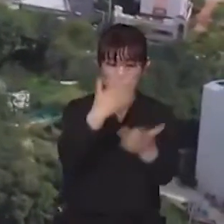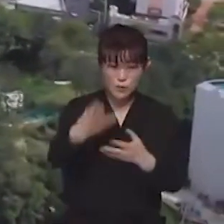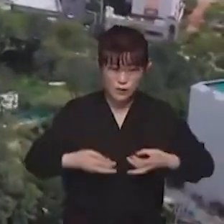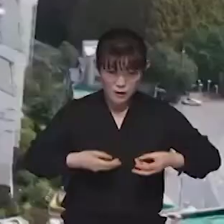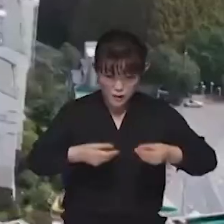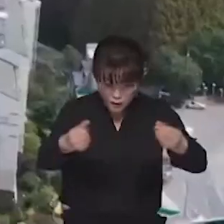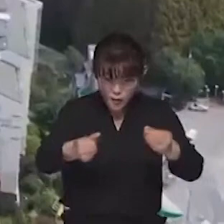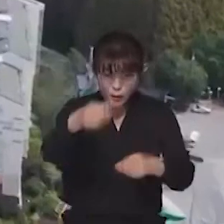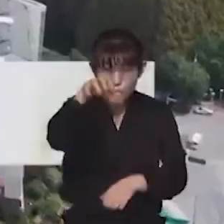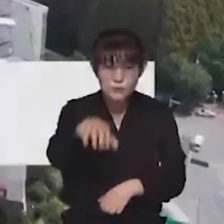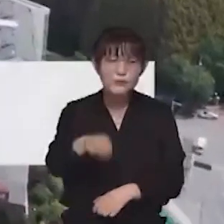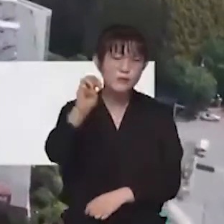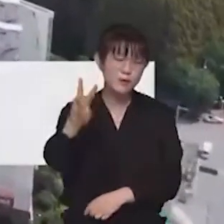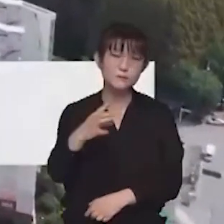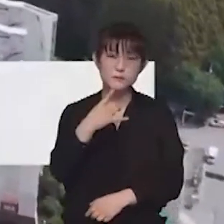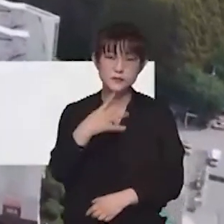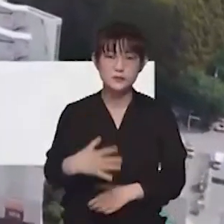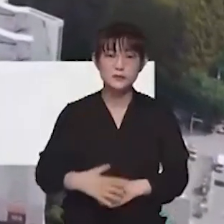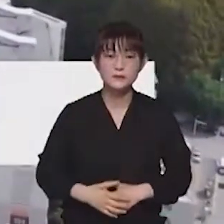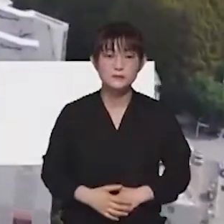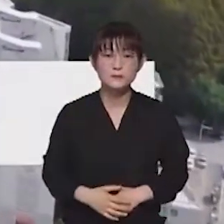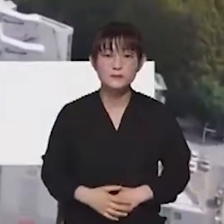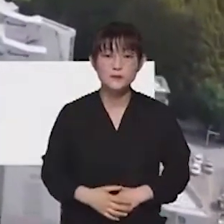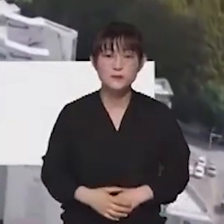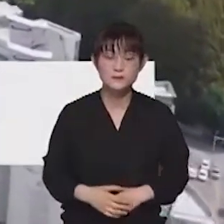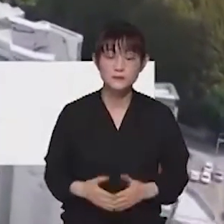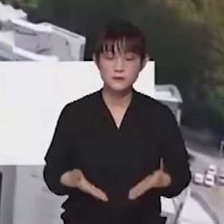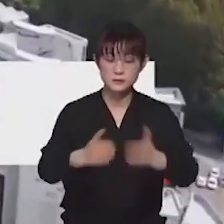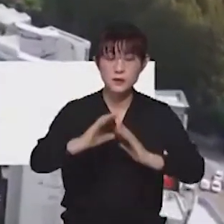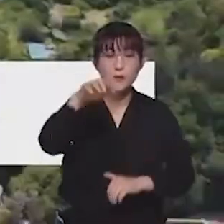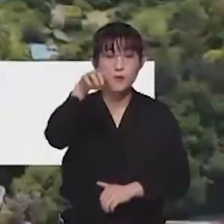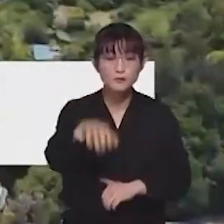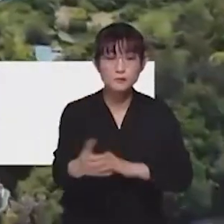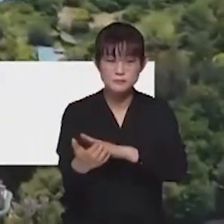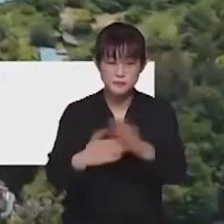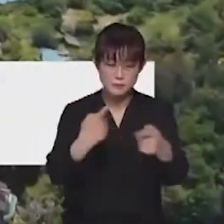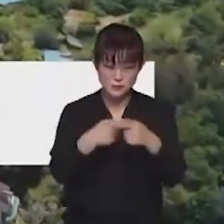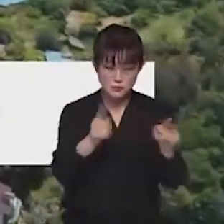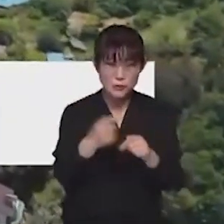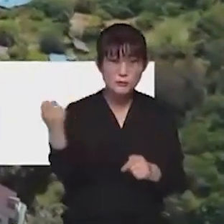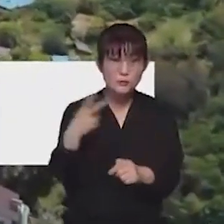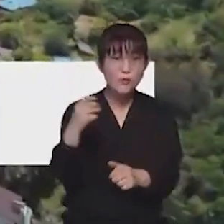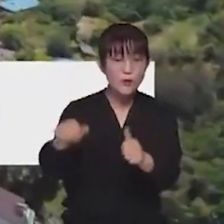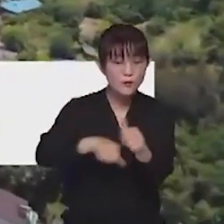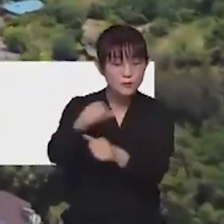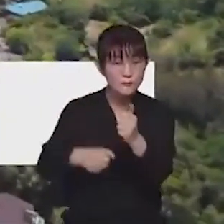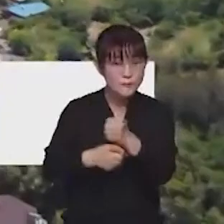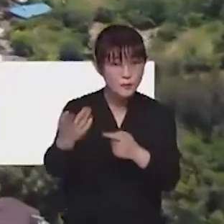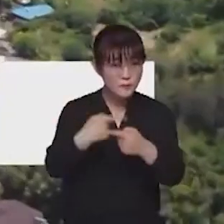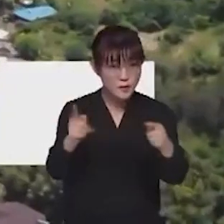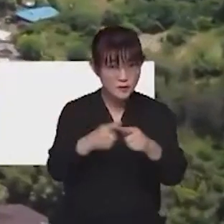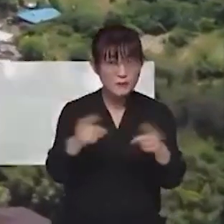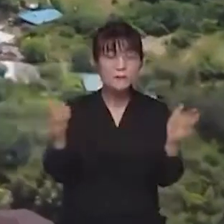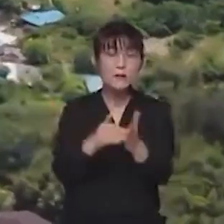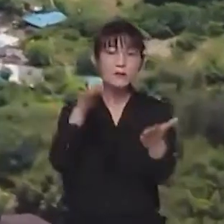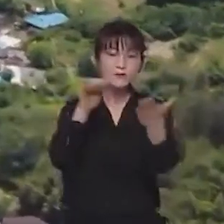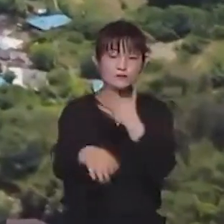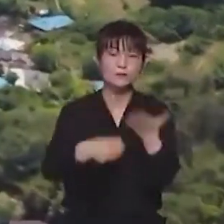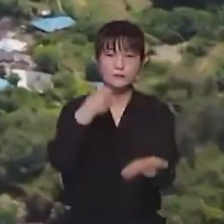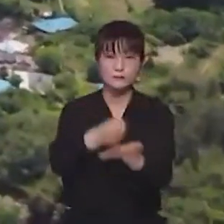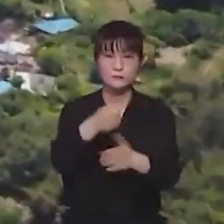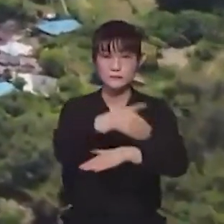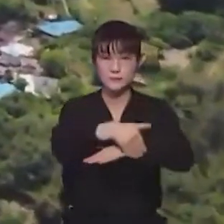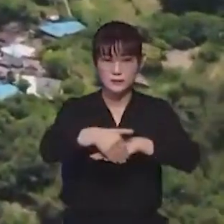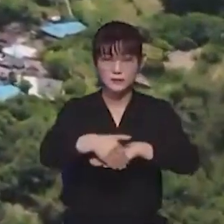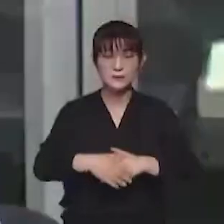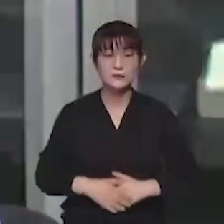때문입니다 최종 입지는 소각장 후보지에 대한 타당성 조사와 전략 환경영향평가 등을 거쳐 결정될 예정입니다